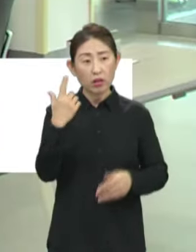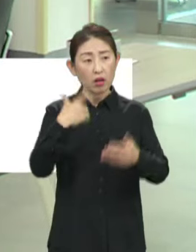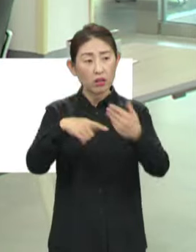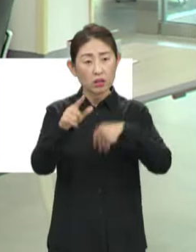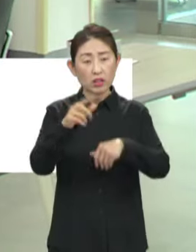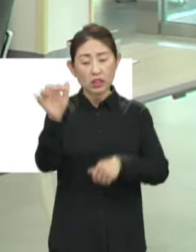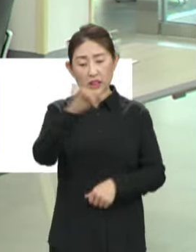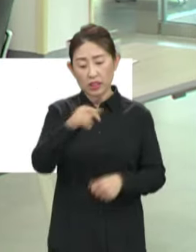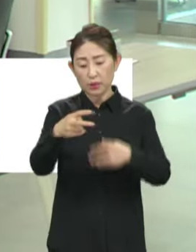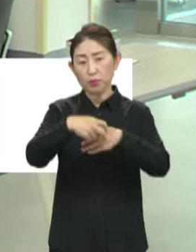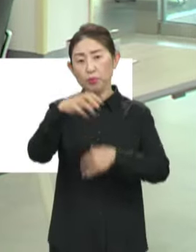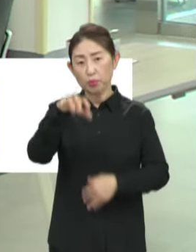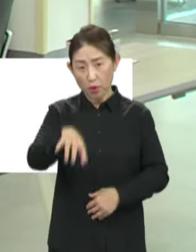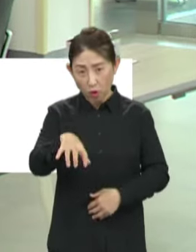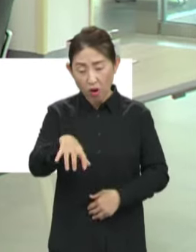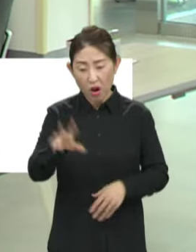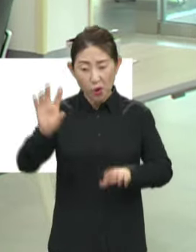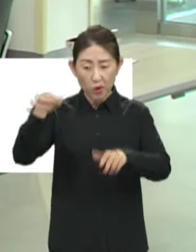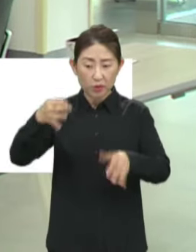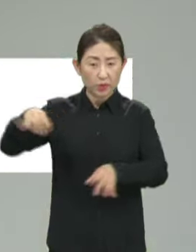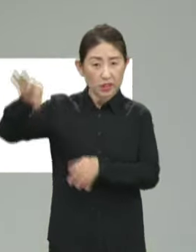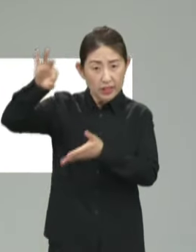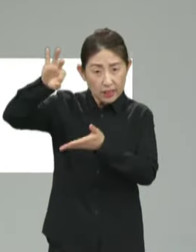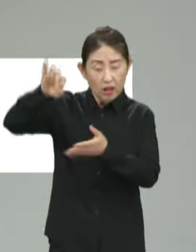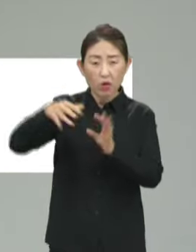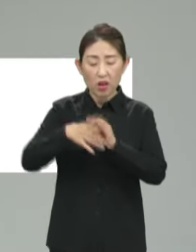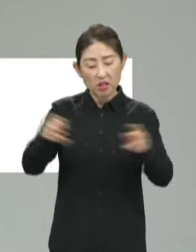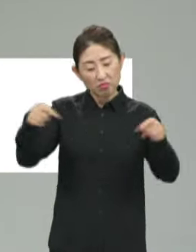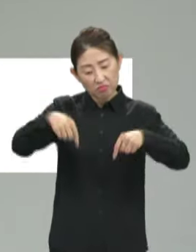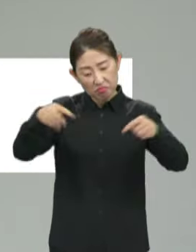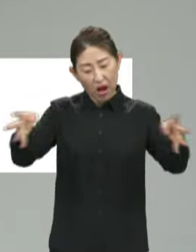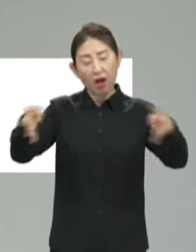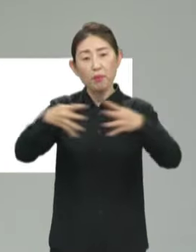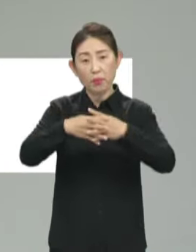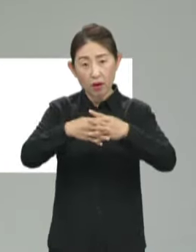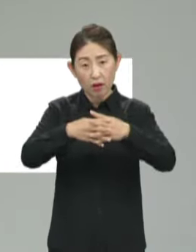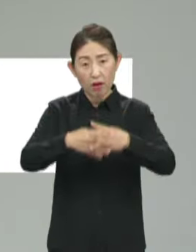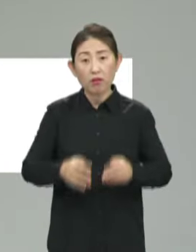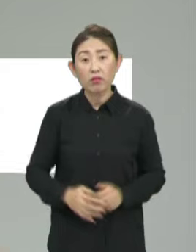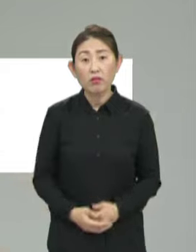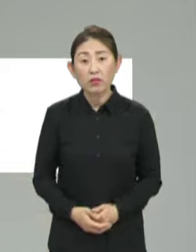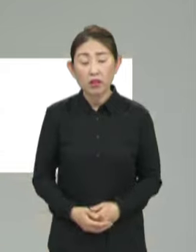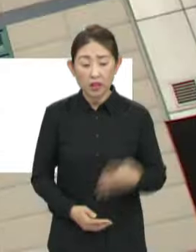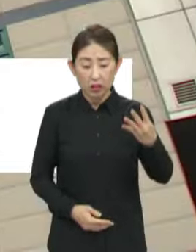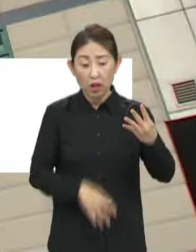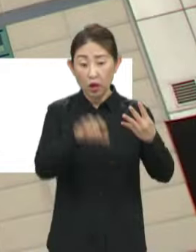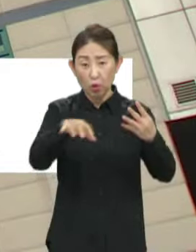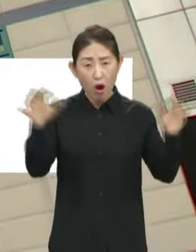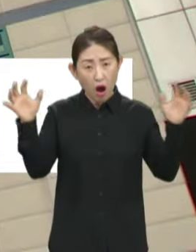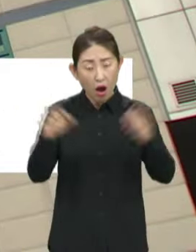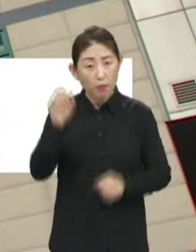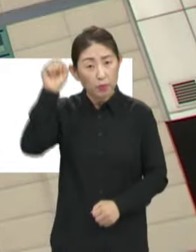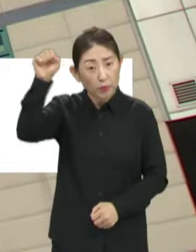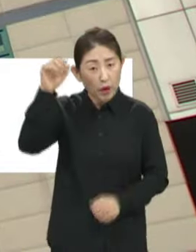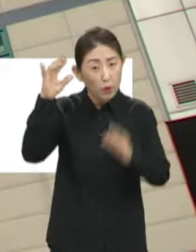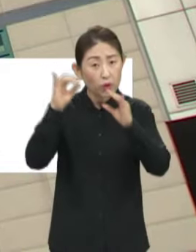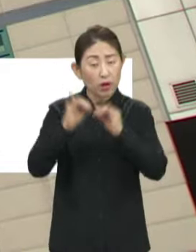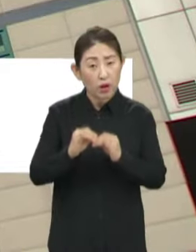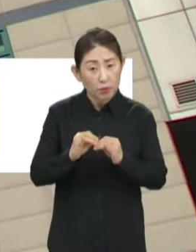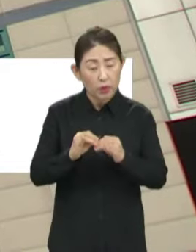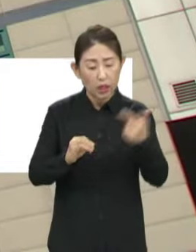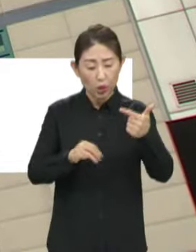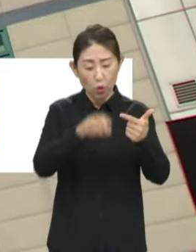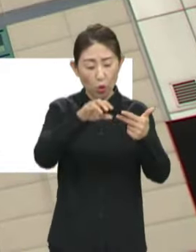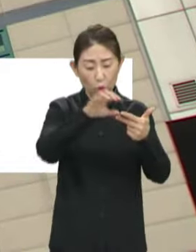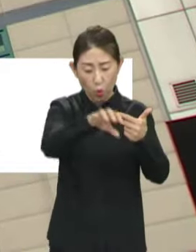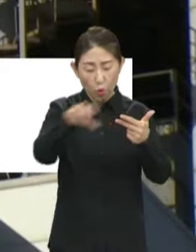대전 을지대병원도 임금 인상 등 협상을 마쳐 충남 공공의료원 4군데 등 파업에 찬성했던 지역